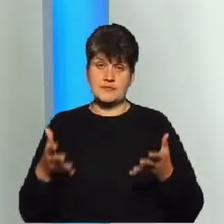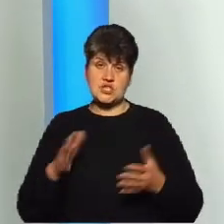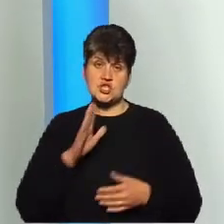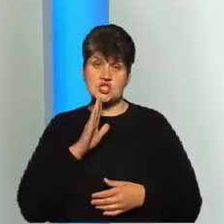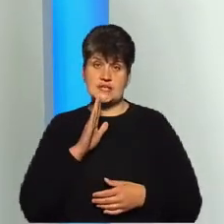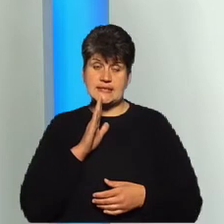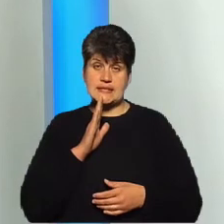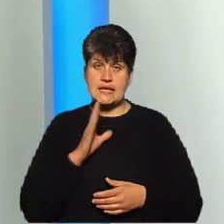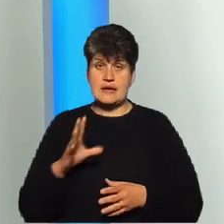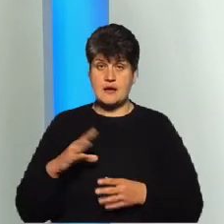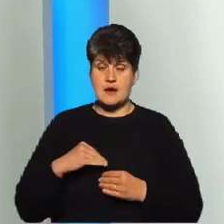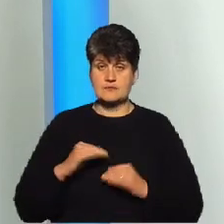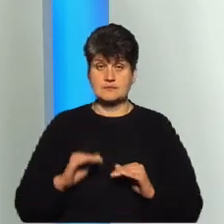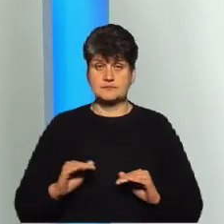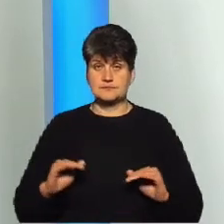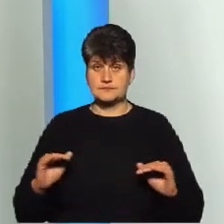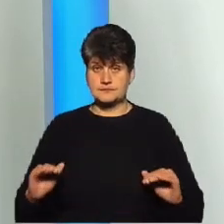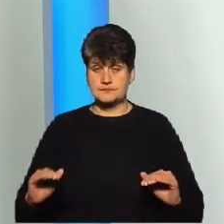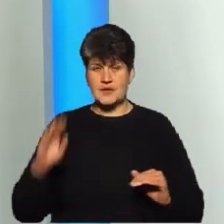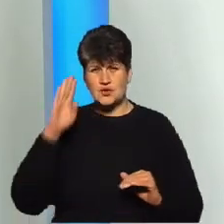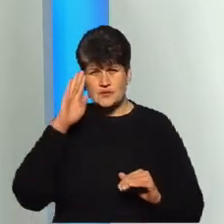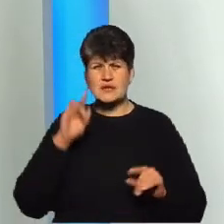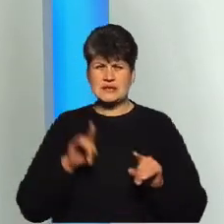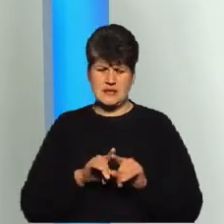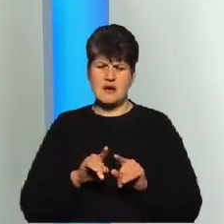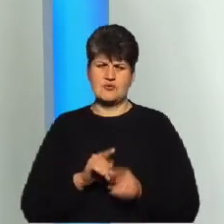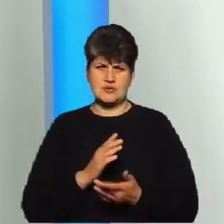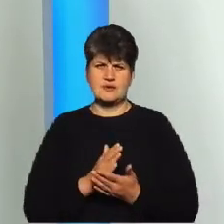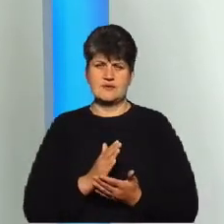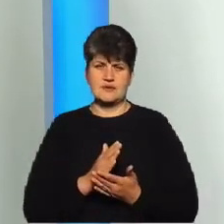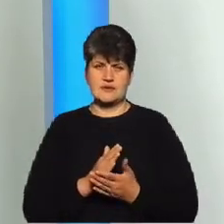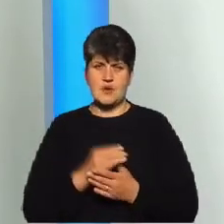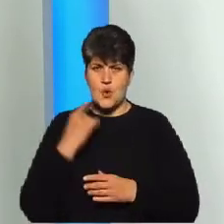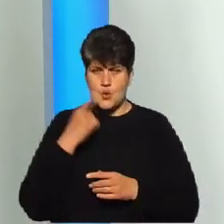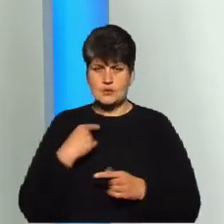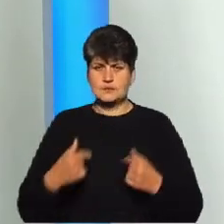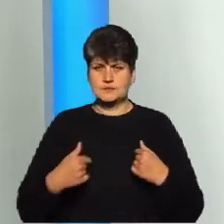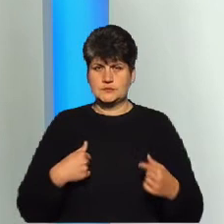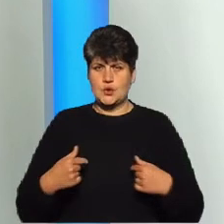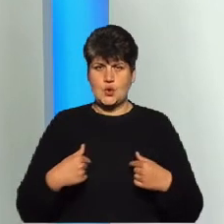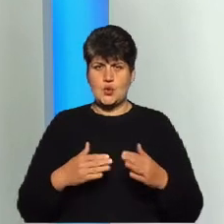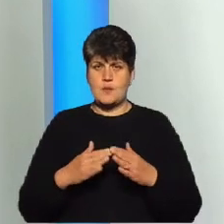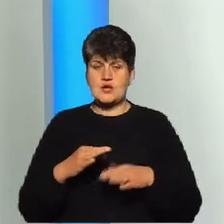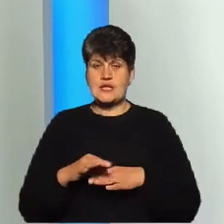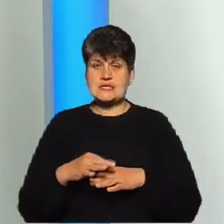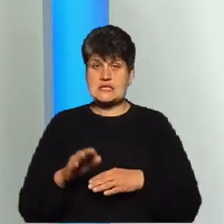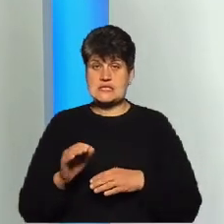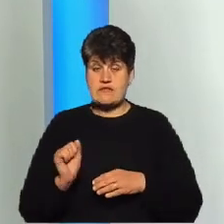з дітьми, так? Чоловіки також стають особами постраждалими від домашнього насильства,